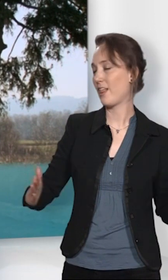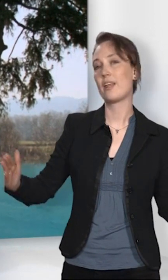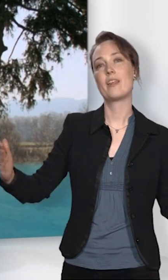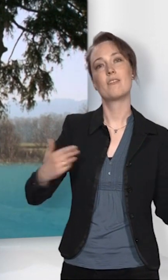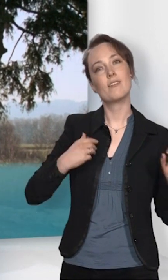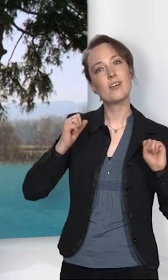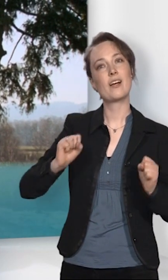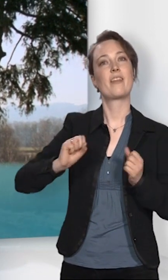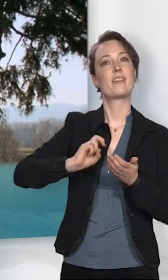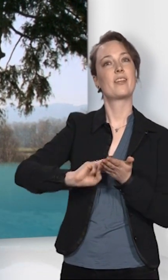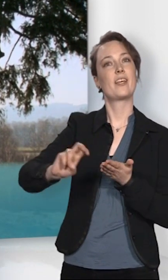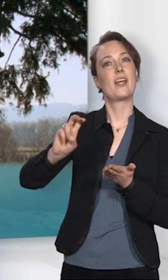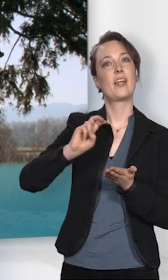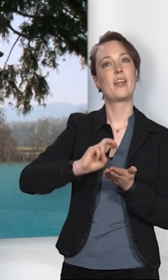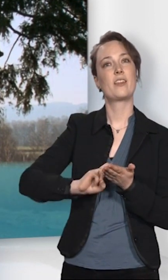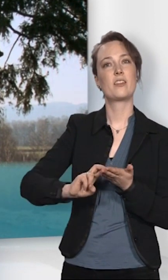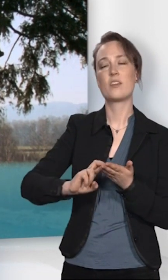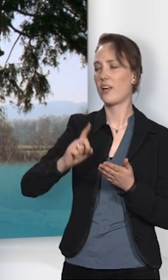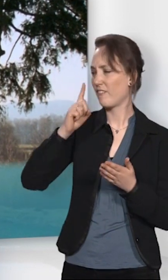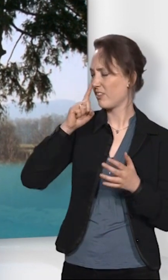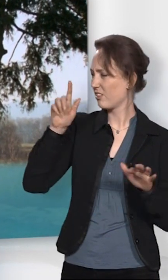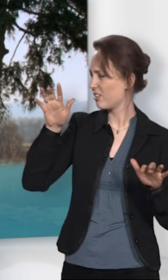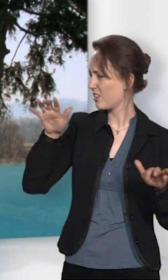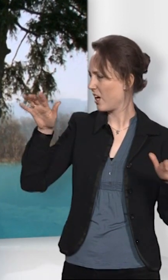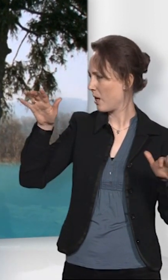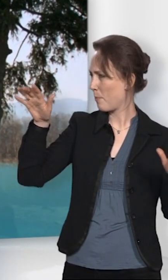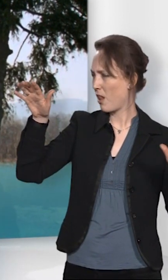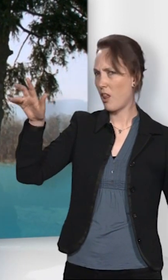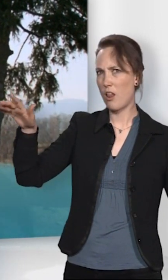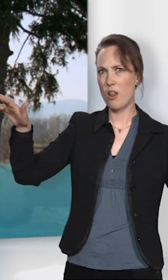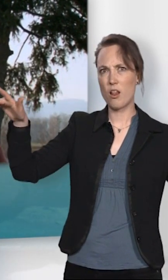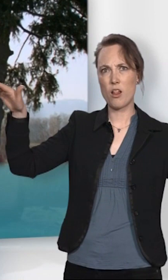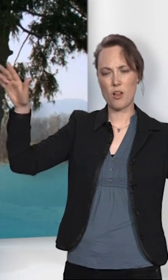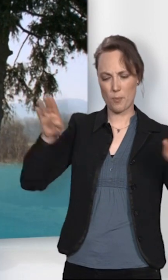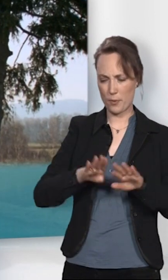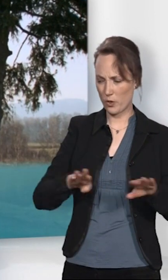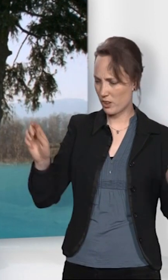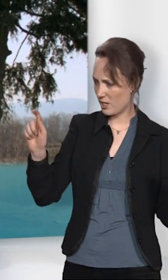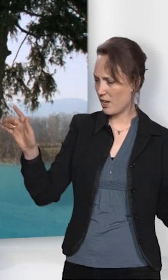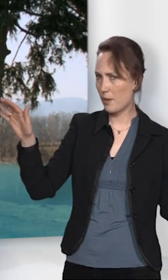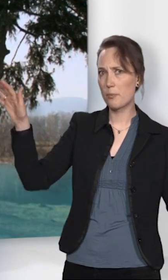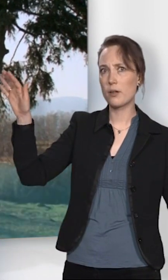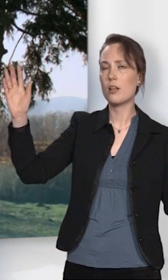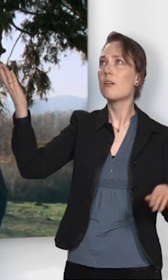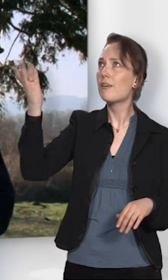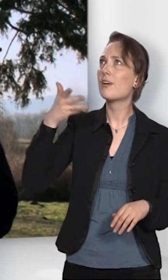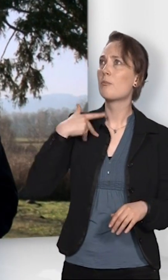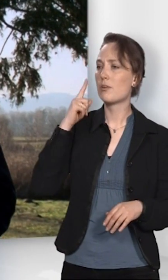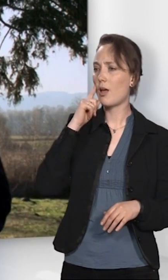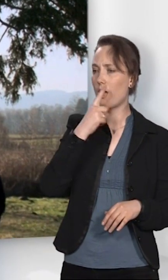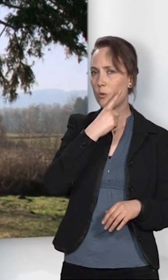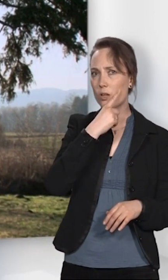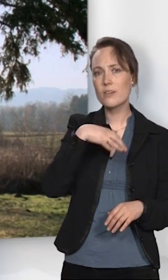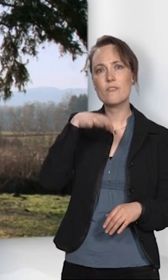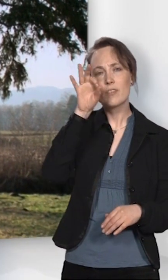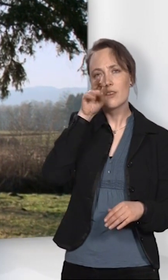kann. Und wenn sich Nebel breit macht am Boden, dann schenkt er mir zwei Augen, die den Durchblick finden. Wenn